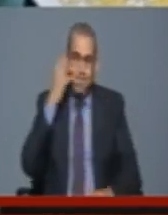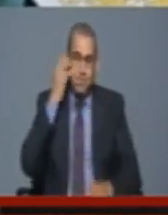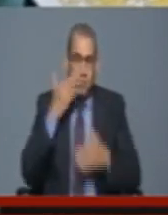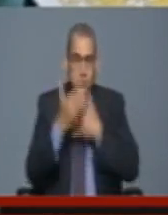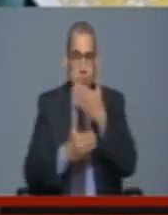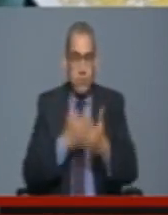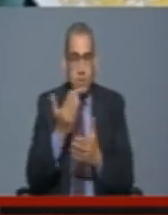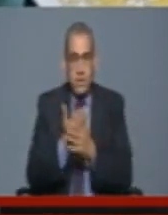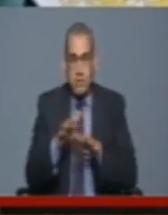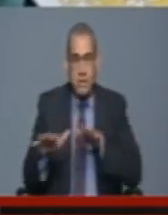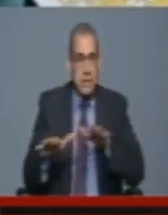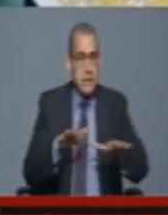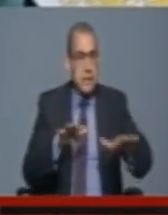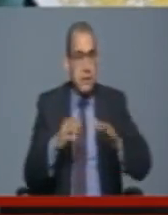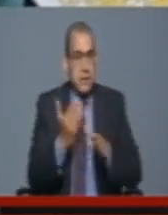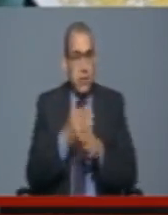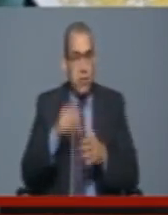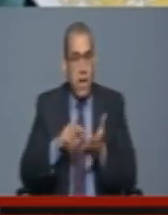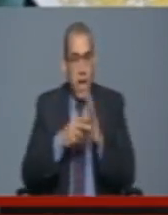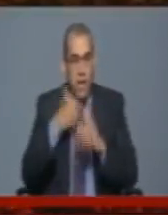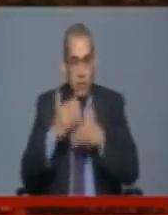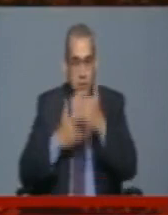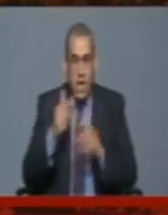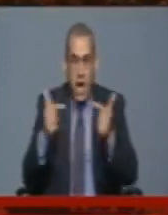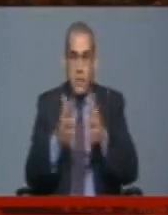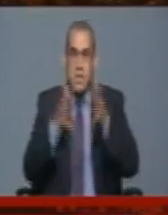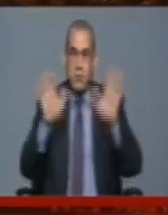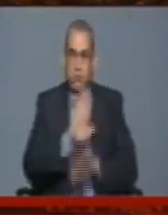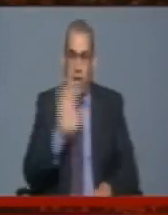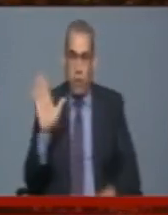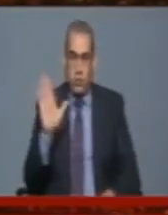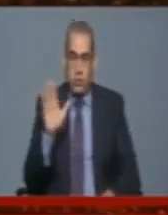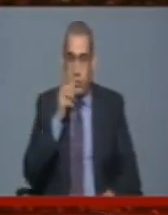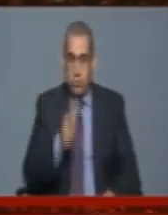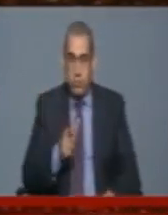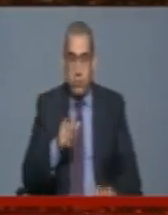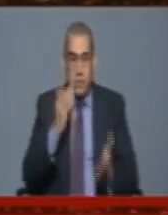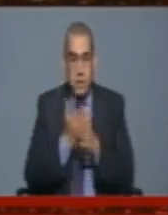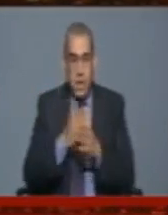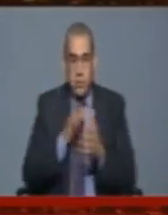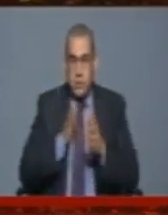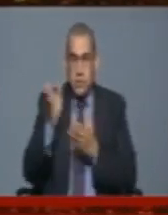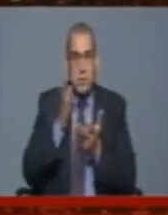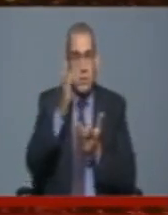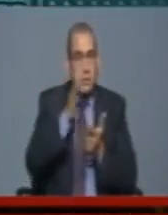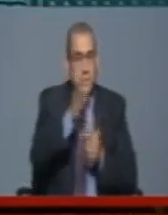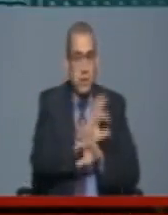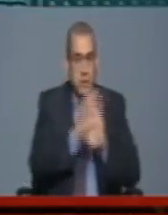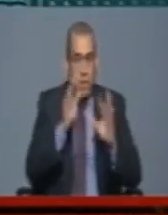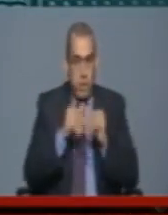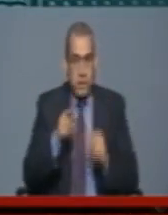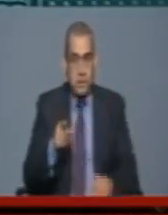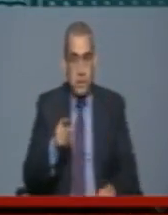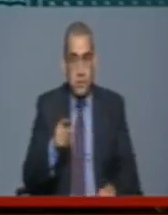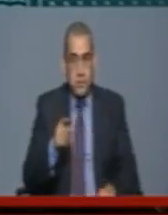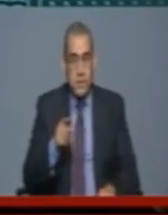للحيلولة دون التصعيد لهذه الحرب، وذلك على كافة المستويات.